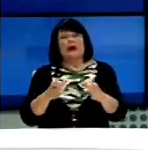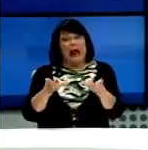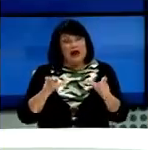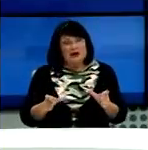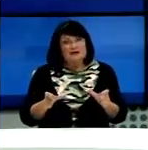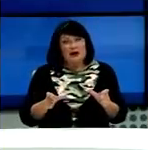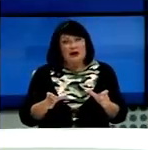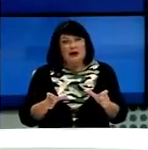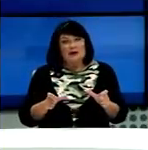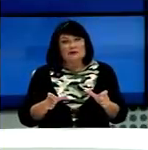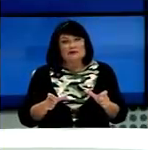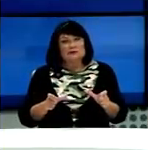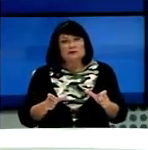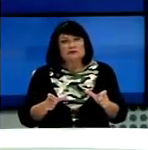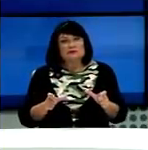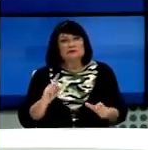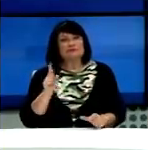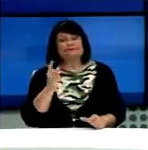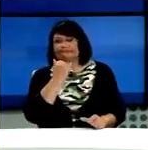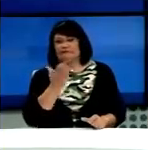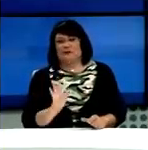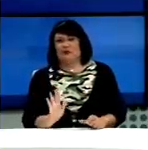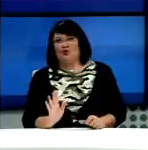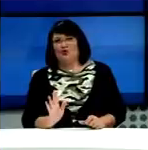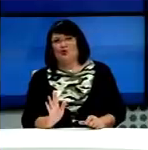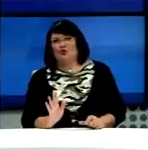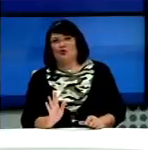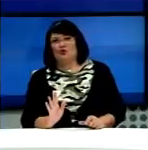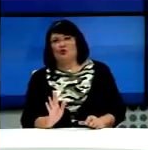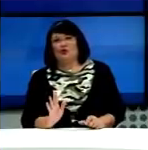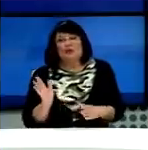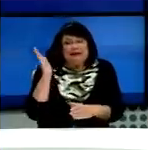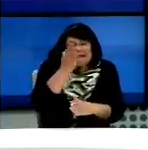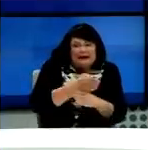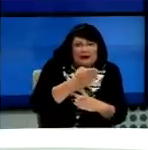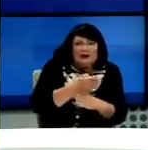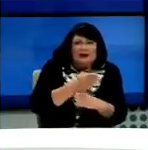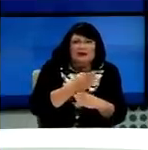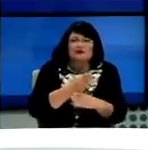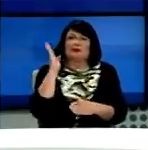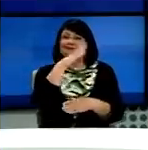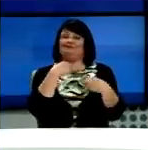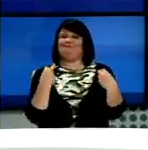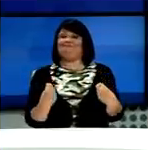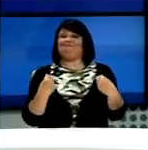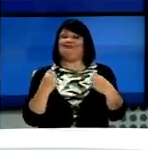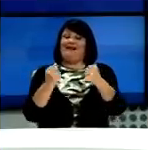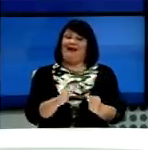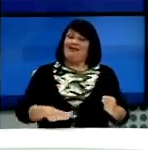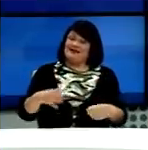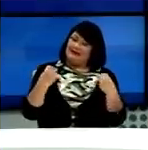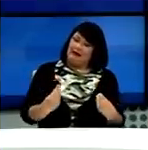ανασφάλεια δεν μπορεί να την κρύψει οποιαδήποτε ωρεοποίηση της κατάστασης ή